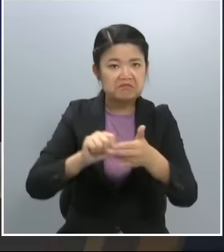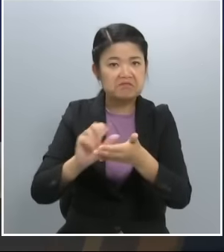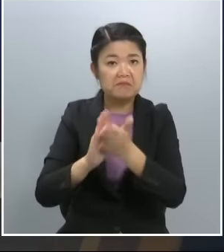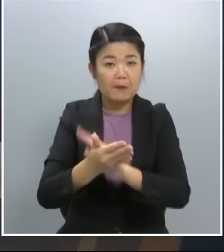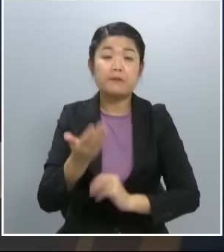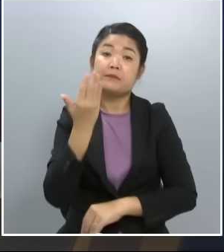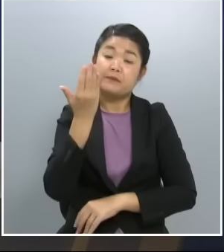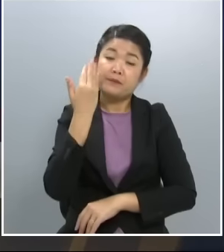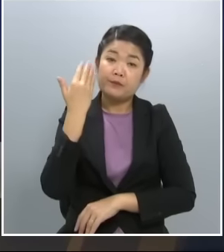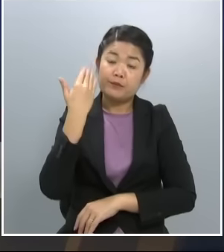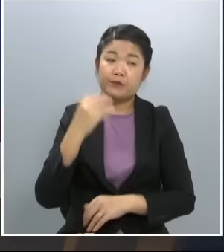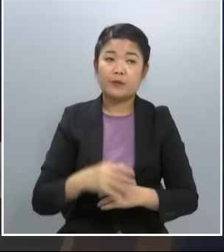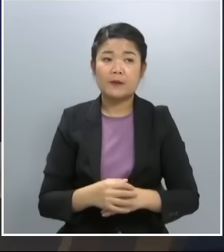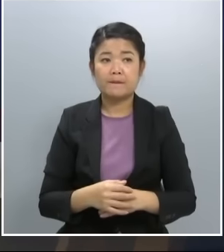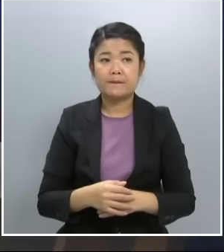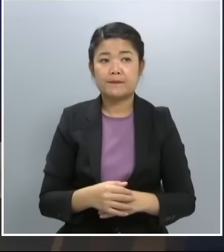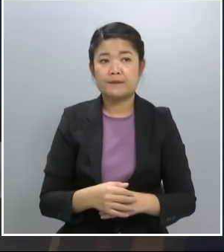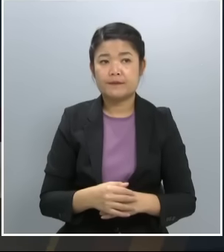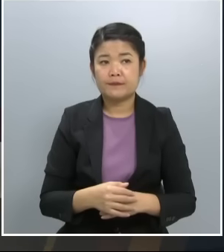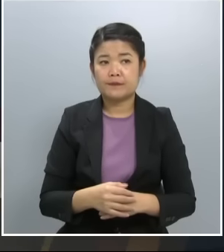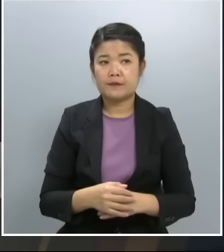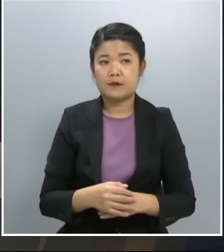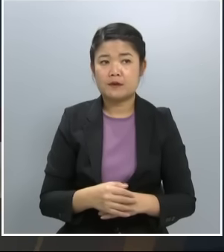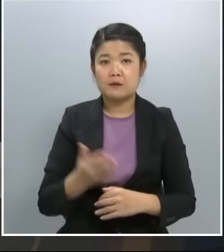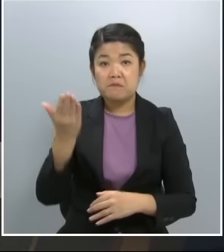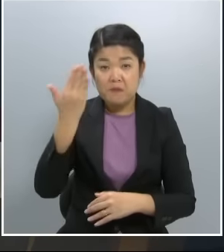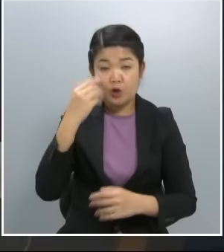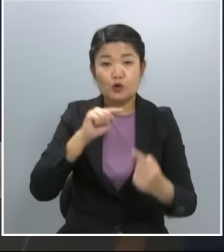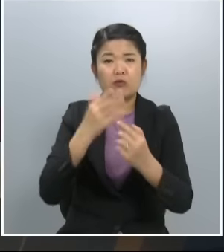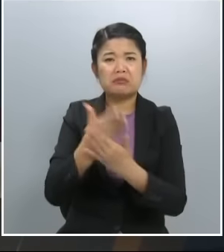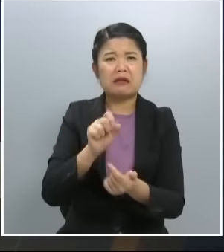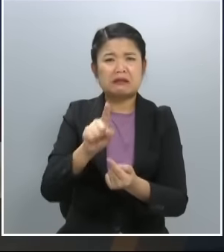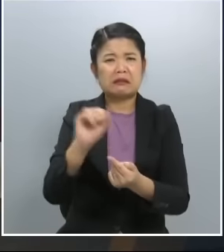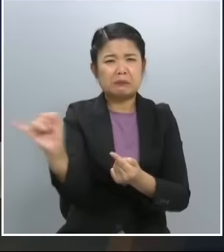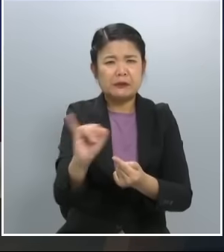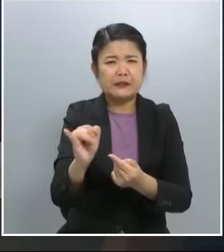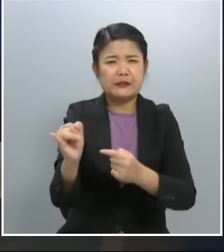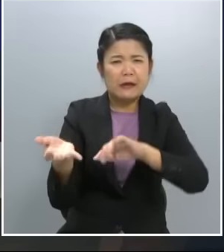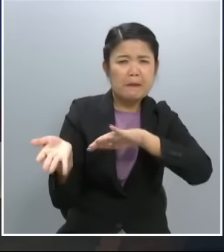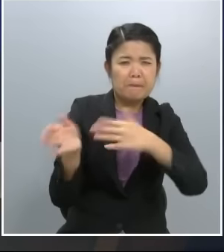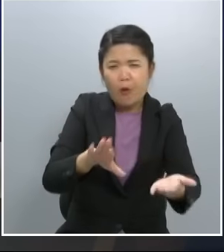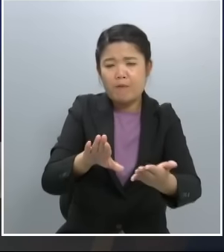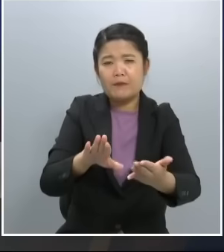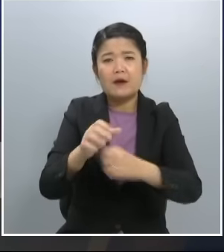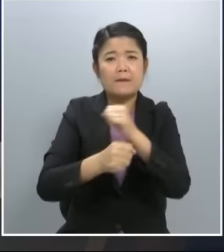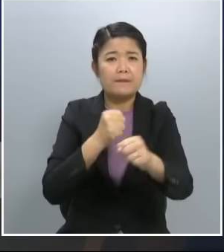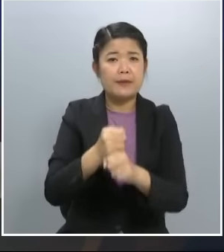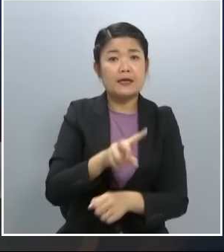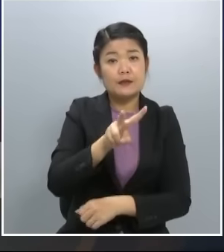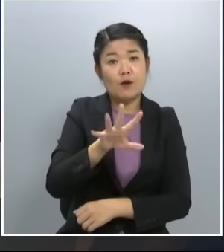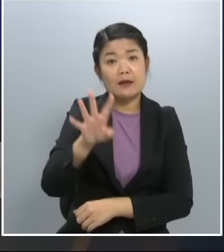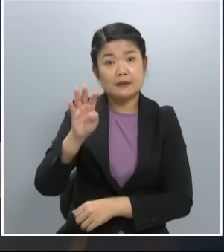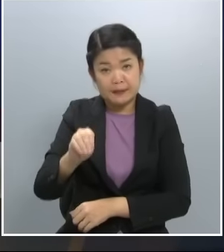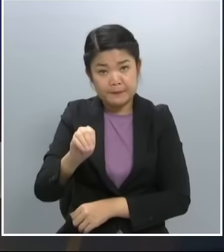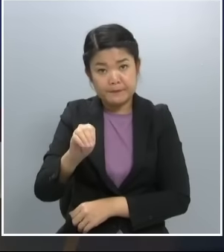อนเนี่ยตอนสมัยต้มยำกุ้งปี2540ตอนผมเข้ามา